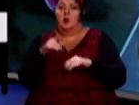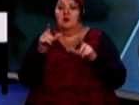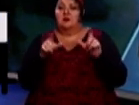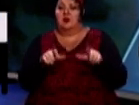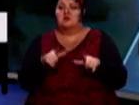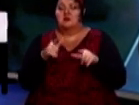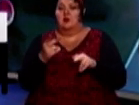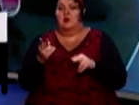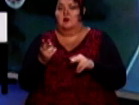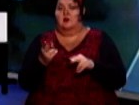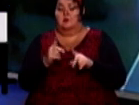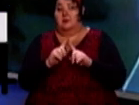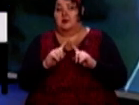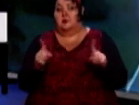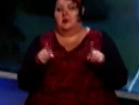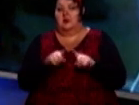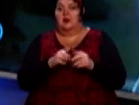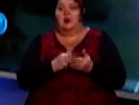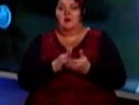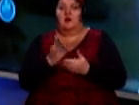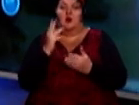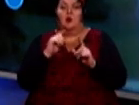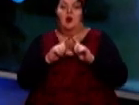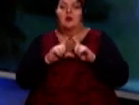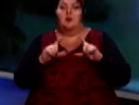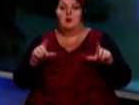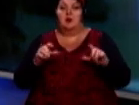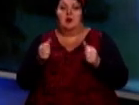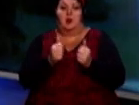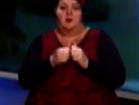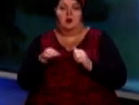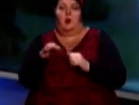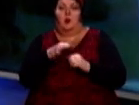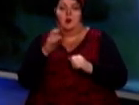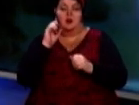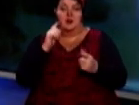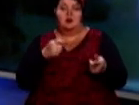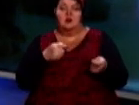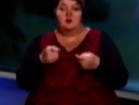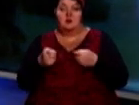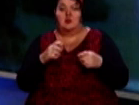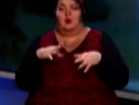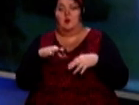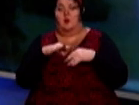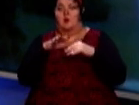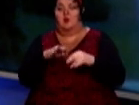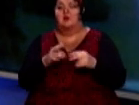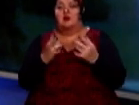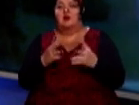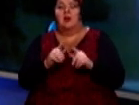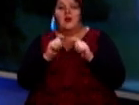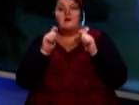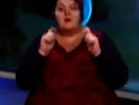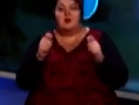таки, безпрецедентний такий варіант, коли департаментом при обласній державній адміністрації був проведений настільки відкритий конкурс,